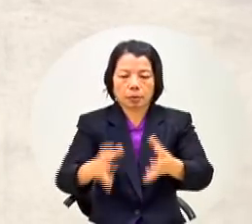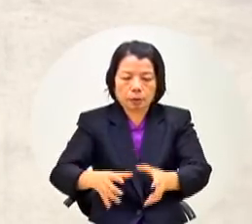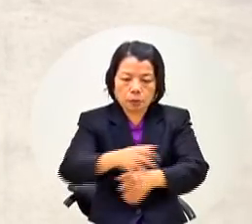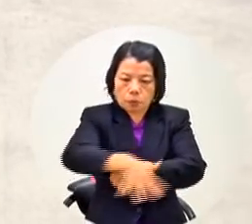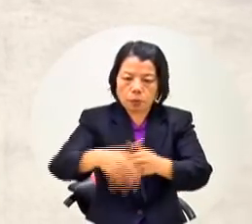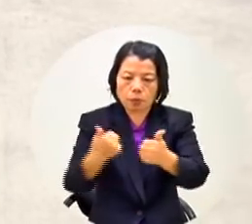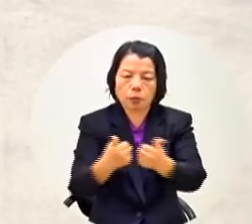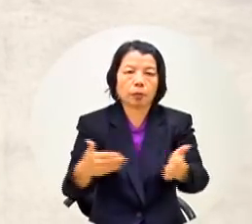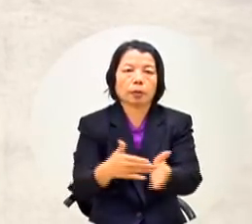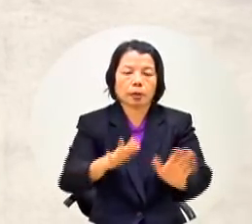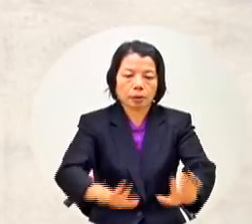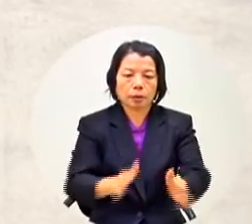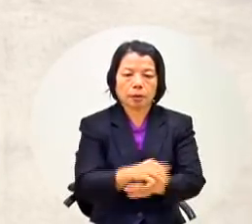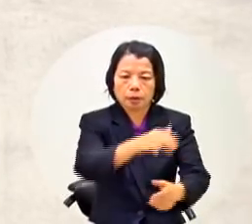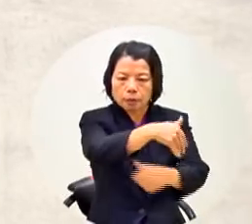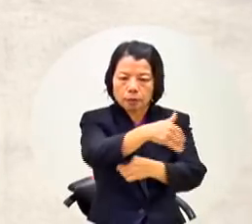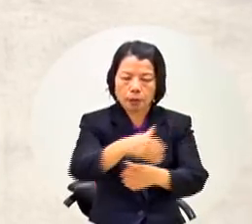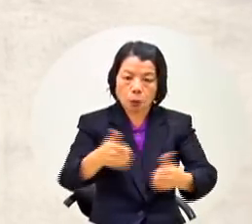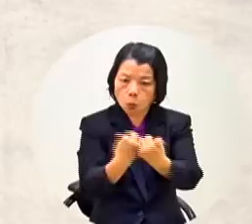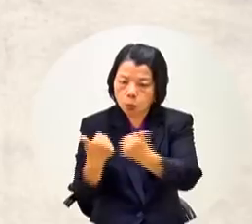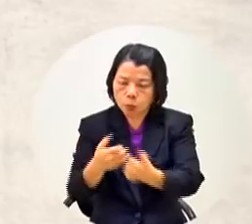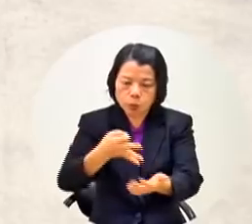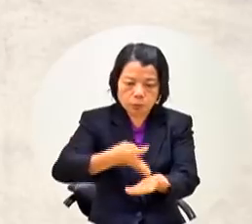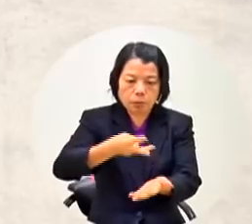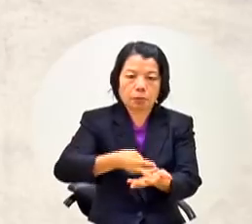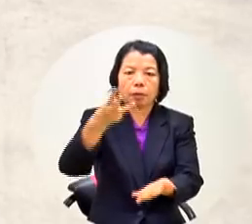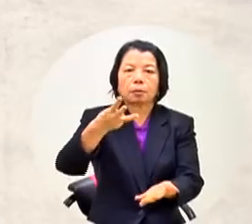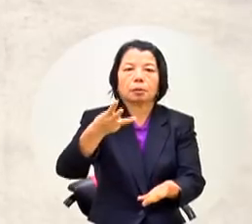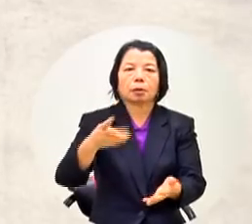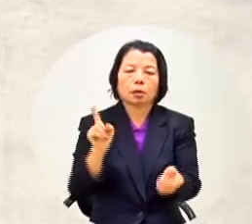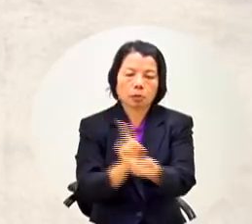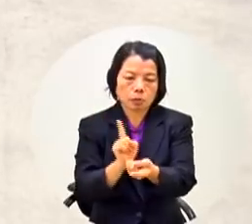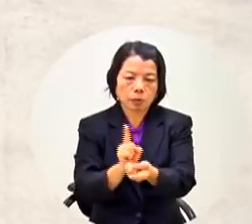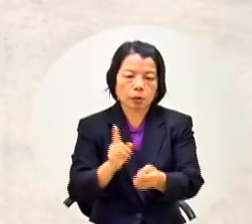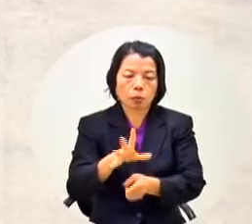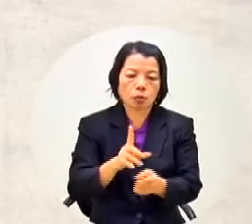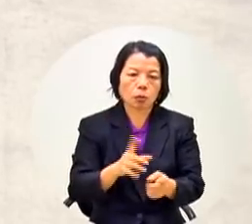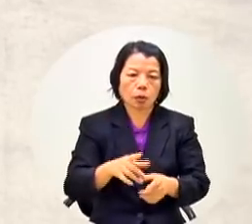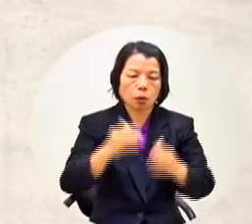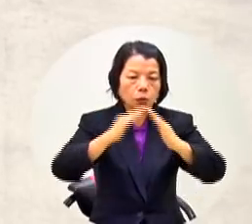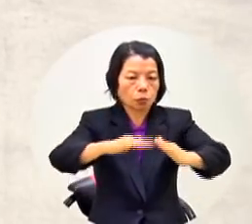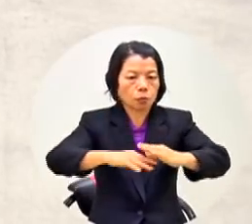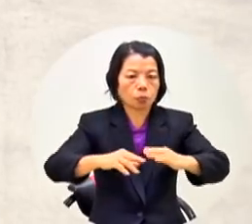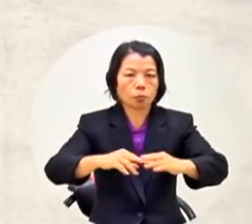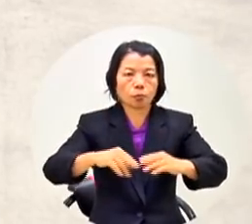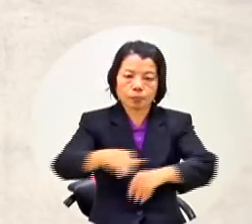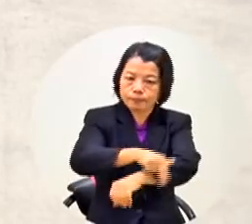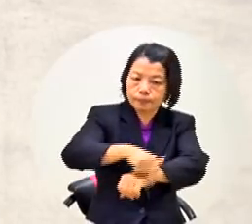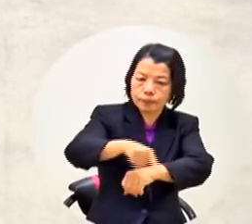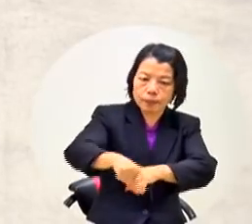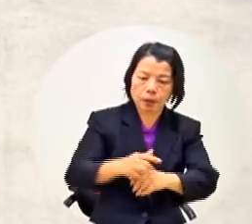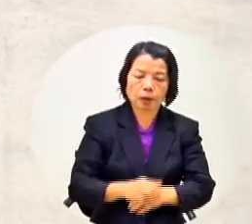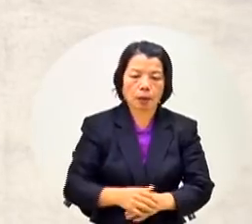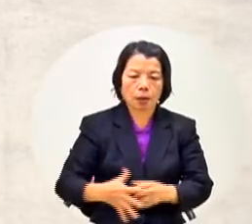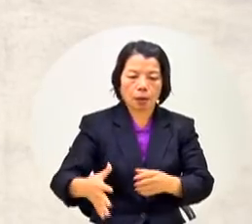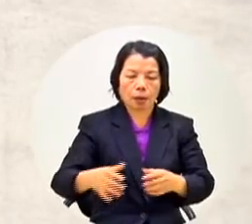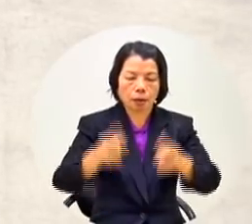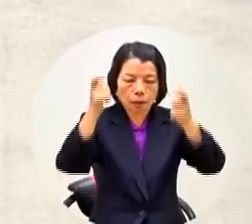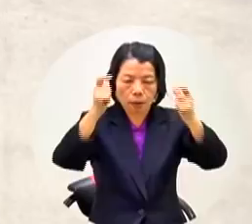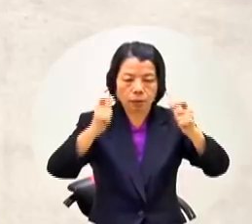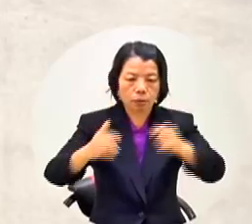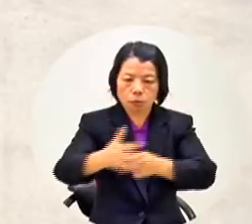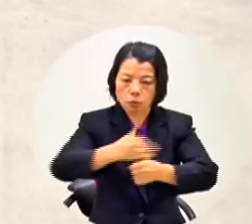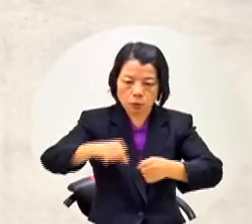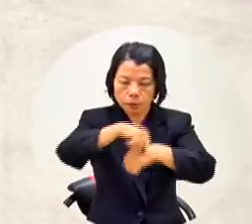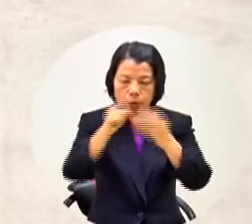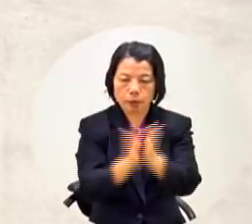那初步呢先针对整体都市的规划、全市交通计划、轻轨一二阶的现况跟民众意见做初步的